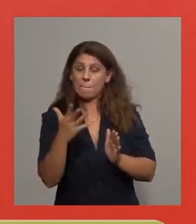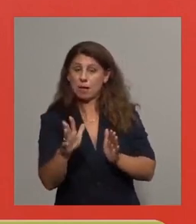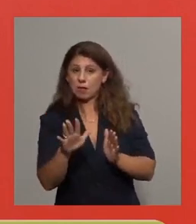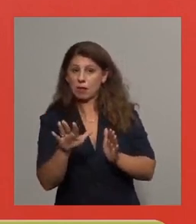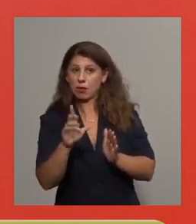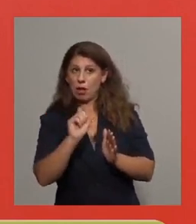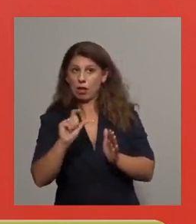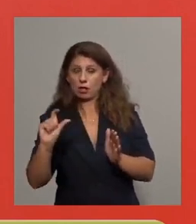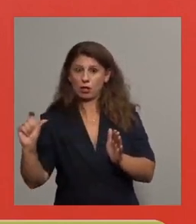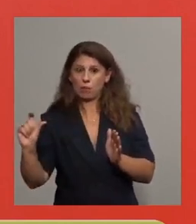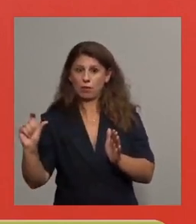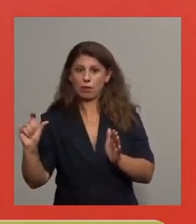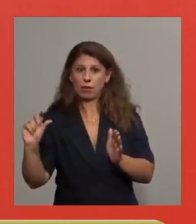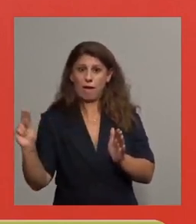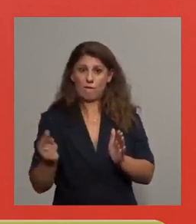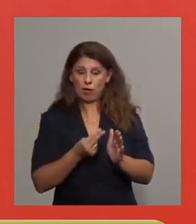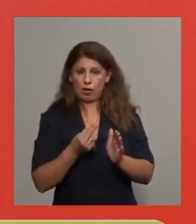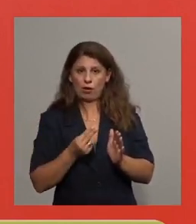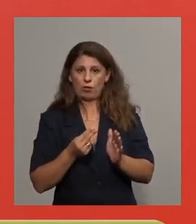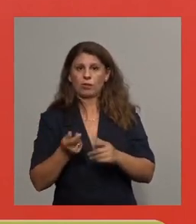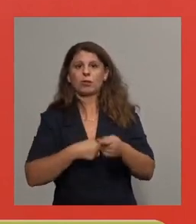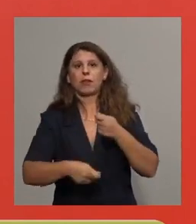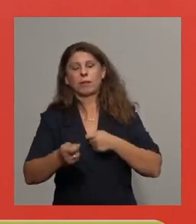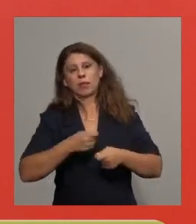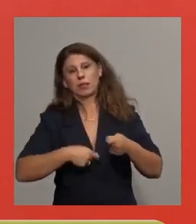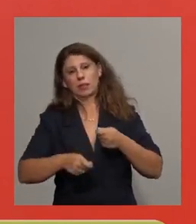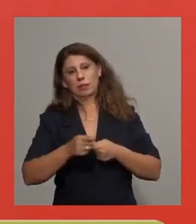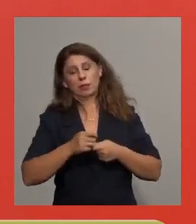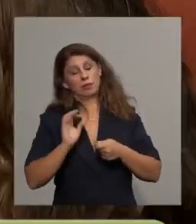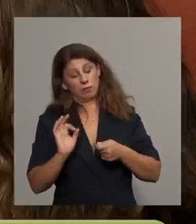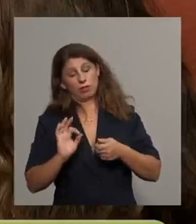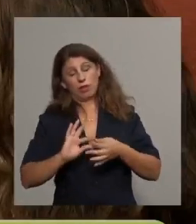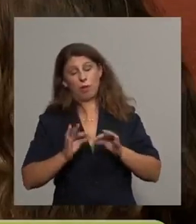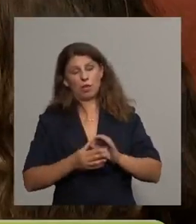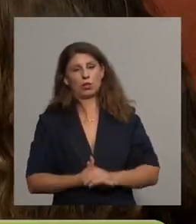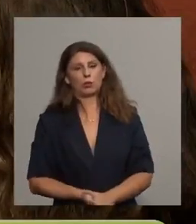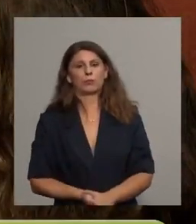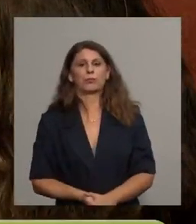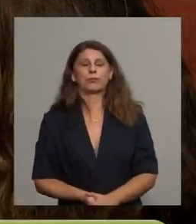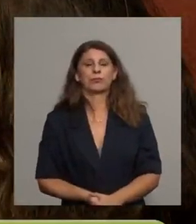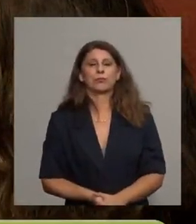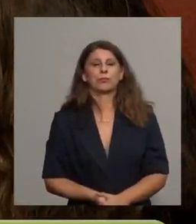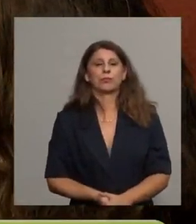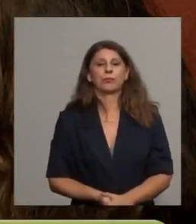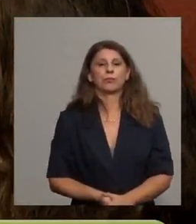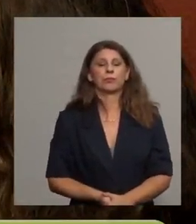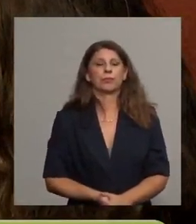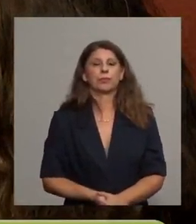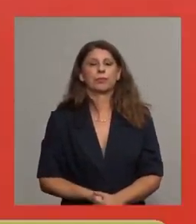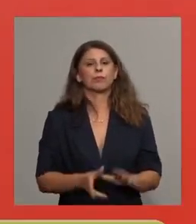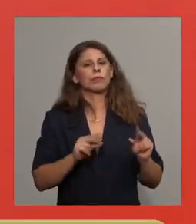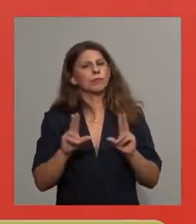500 εκατομμύρια ευρώ σε επιχειρηματικούς βεβαίως ομίλους. Από την ίδια